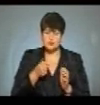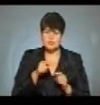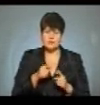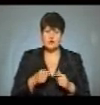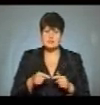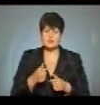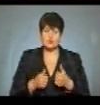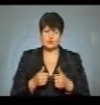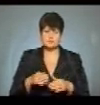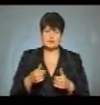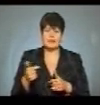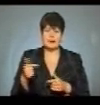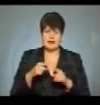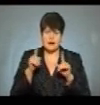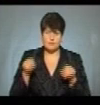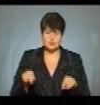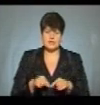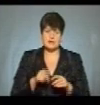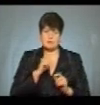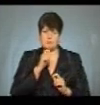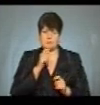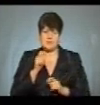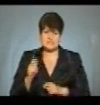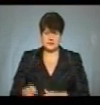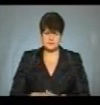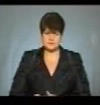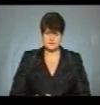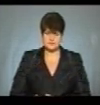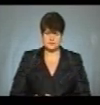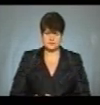організатори конкурсу вручили грамоти і призи.